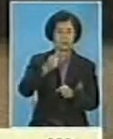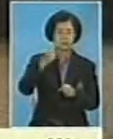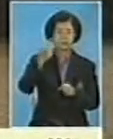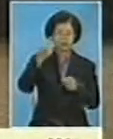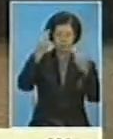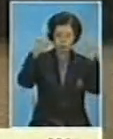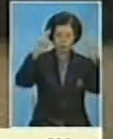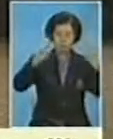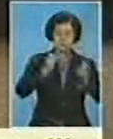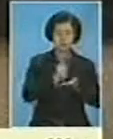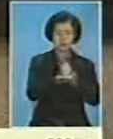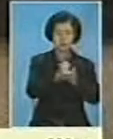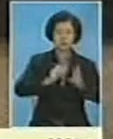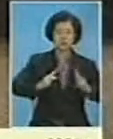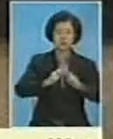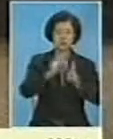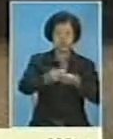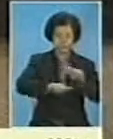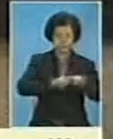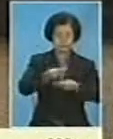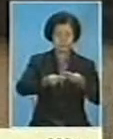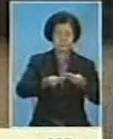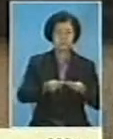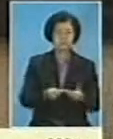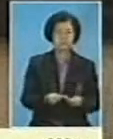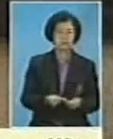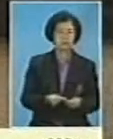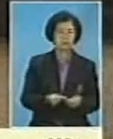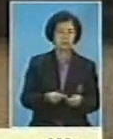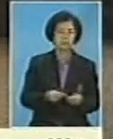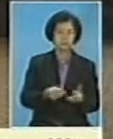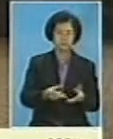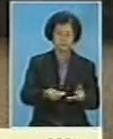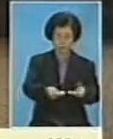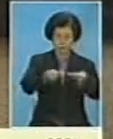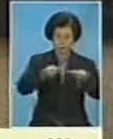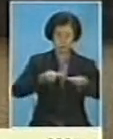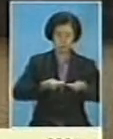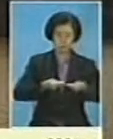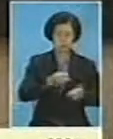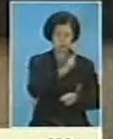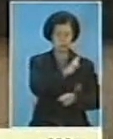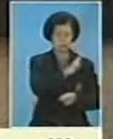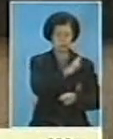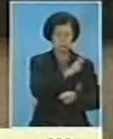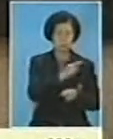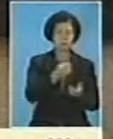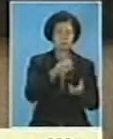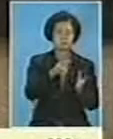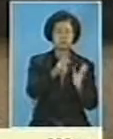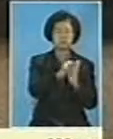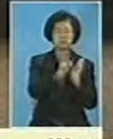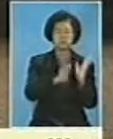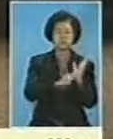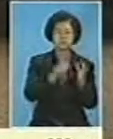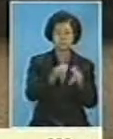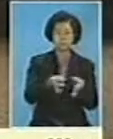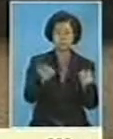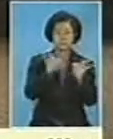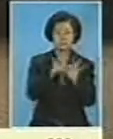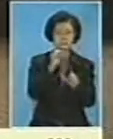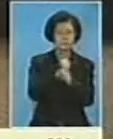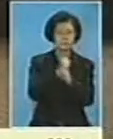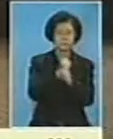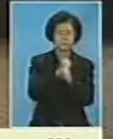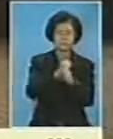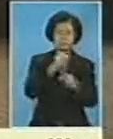การกระทรวงพาณิชย์ผมได้รับมอบหมายให้รับผิดชอบนโยบายที่สำคัญในการดำเนินโครงการรับ